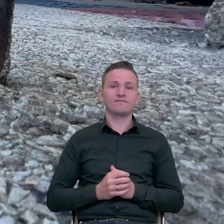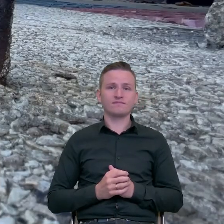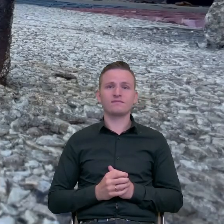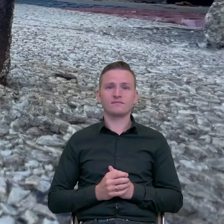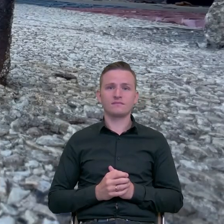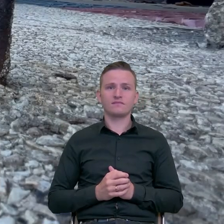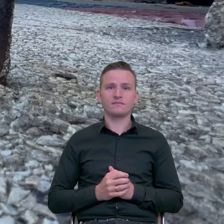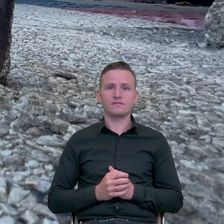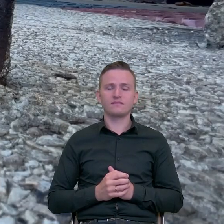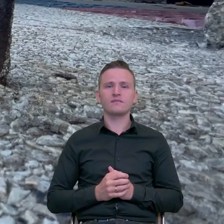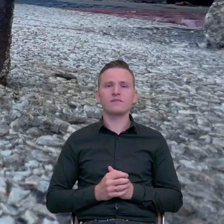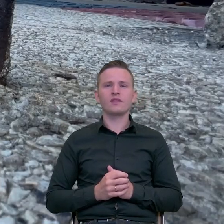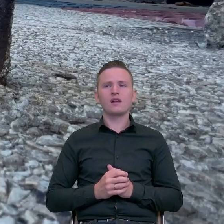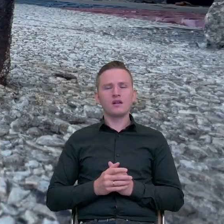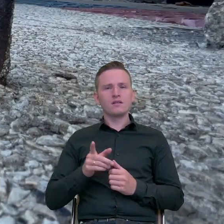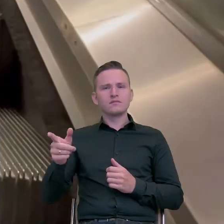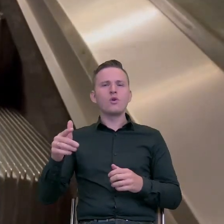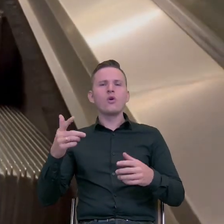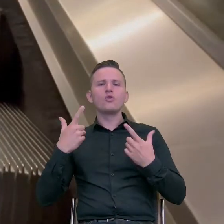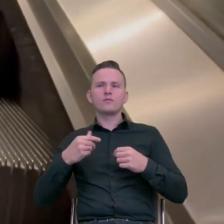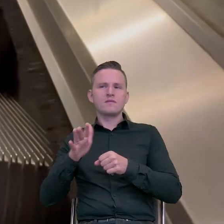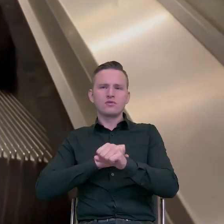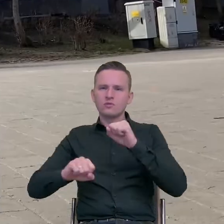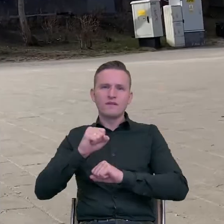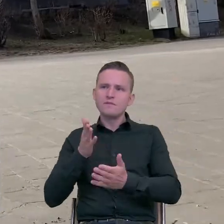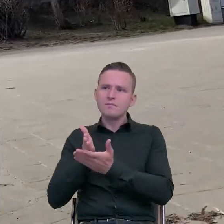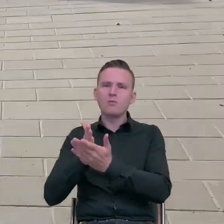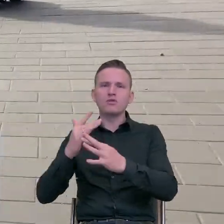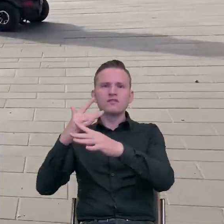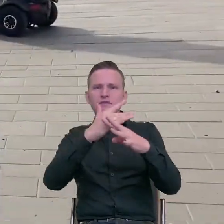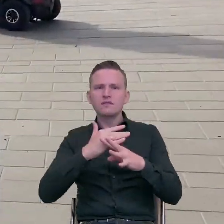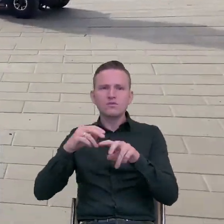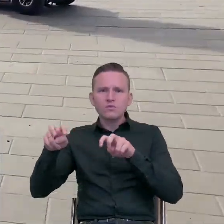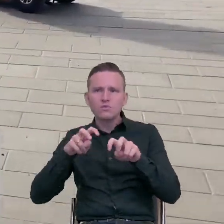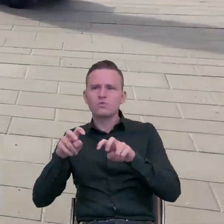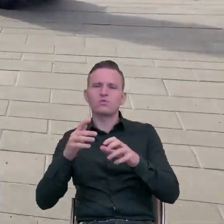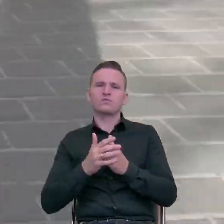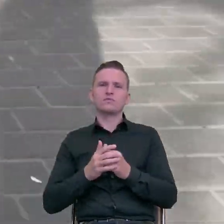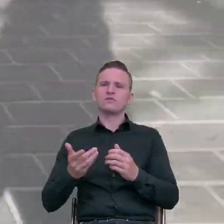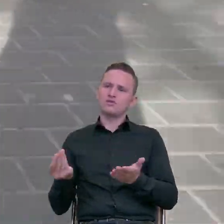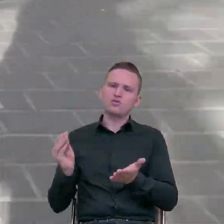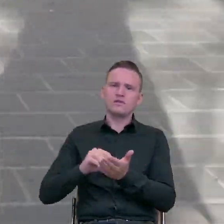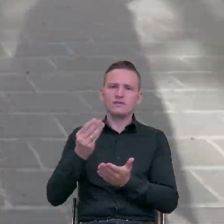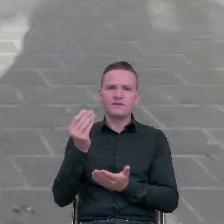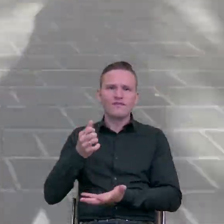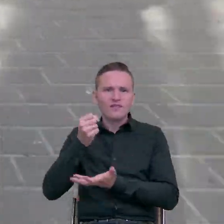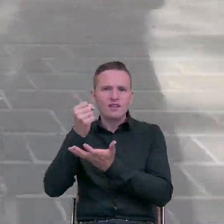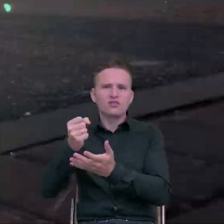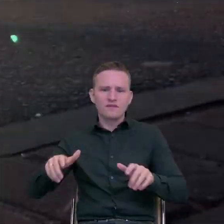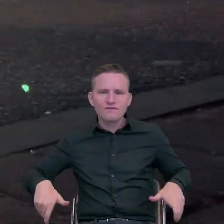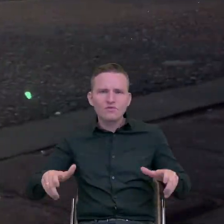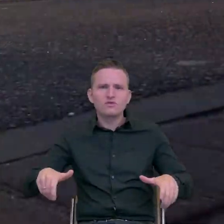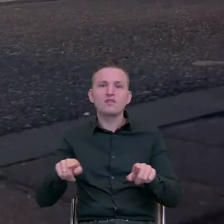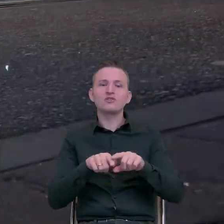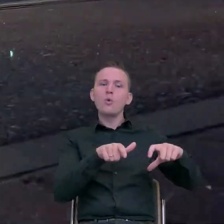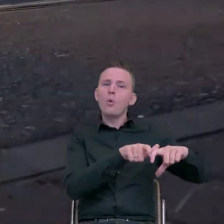Zapewnienie transportu osobom z niepełnosprawnościami, ruchome schody, dofinansowania na wózki inwalidzkie oraz ławki w parkach